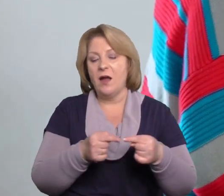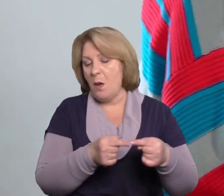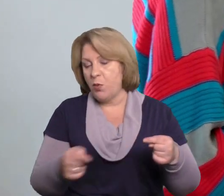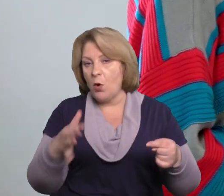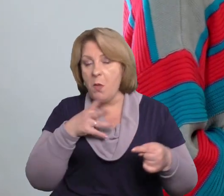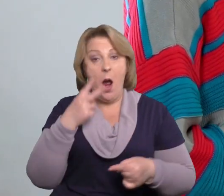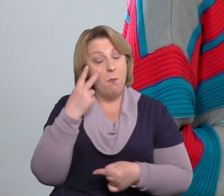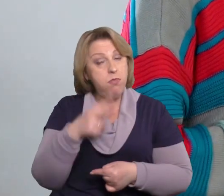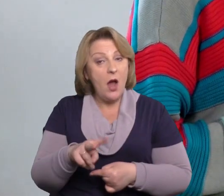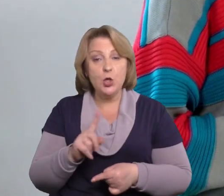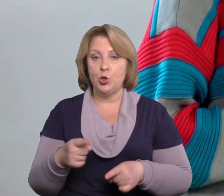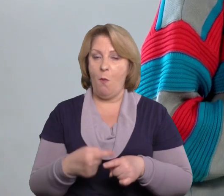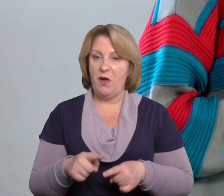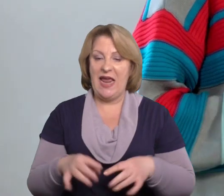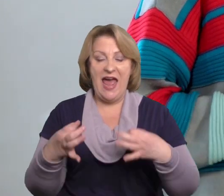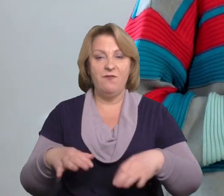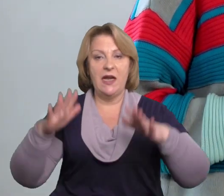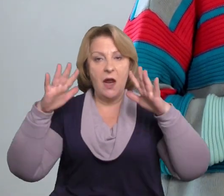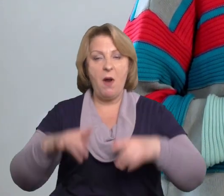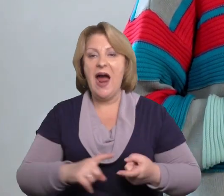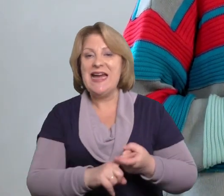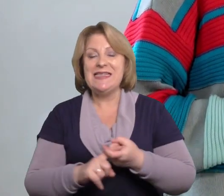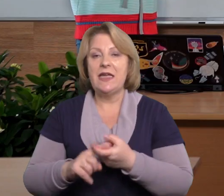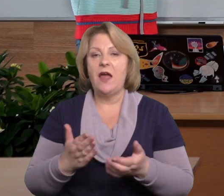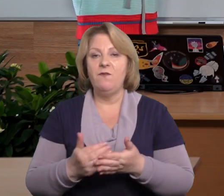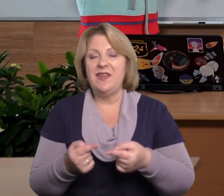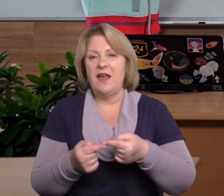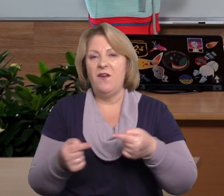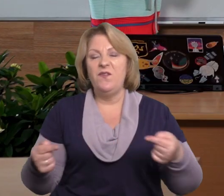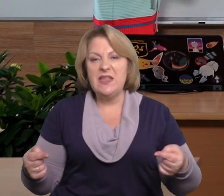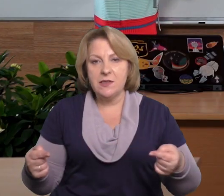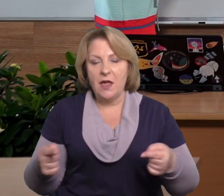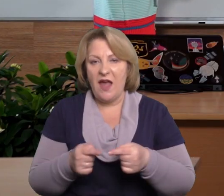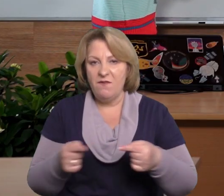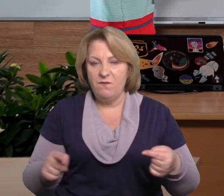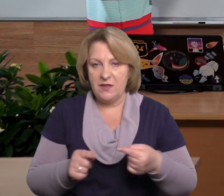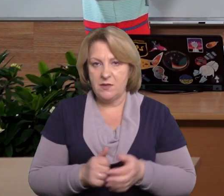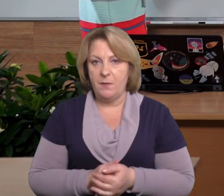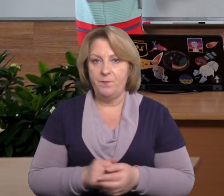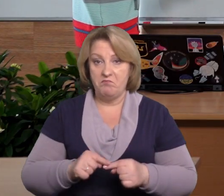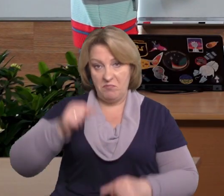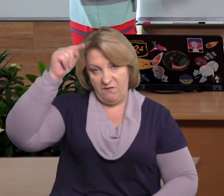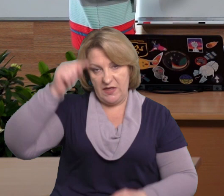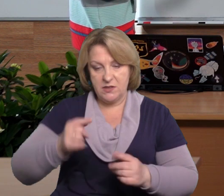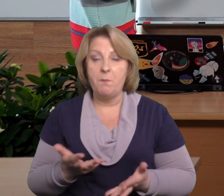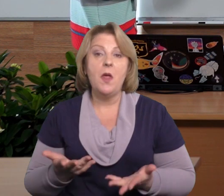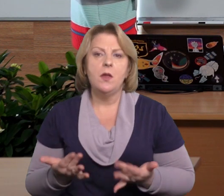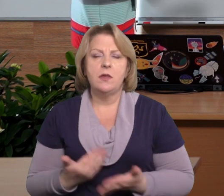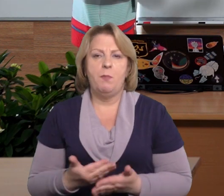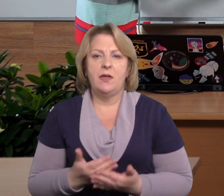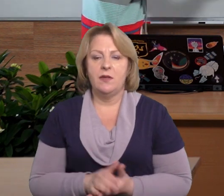Далі, ми бачимо, що прискорення вільного падіння залежить від відстані. Адже якщо ми, наприклад,